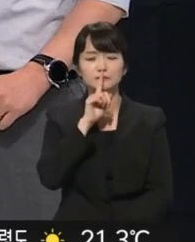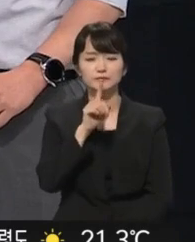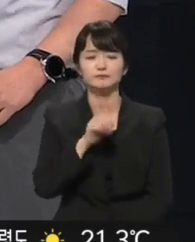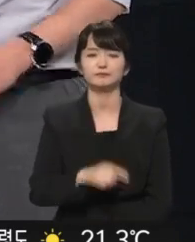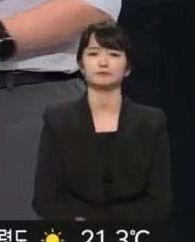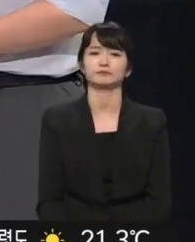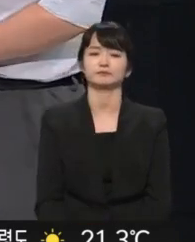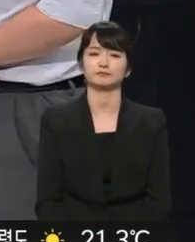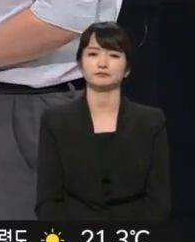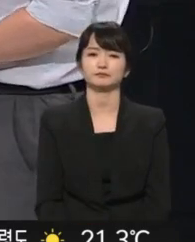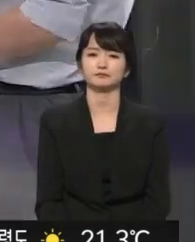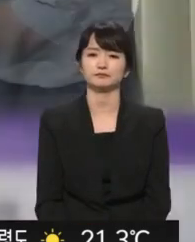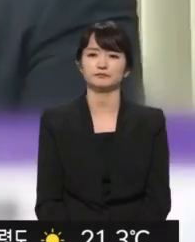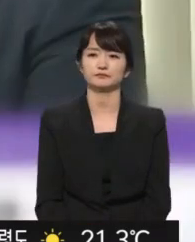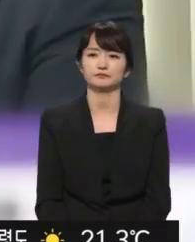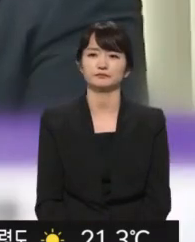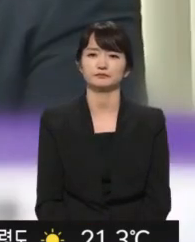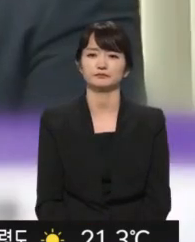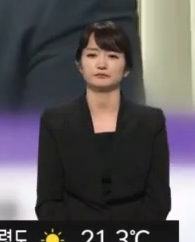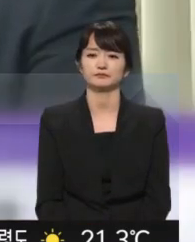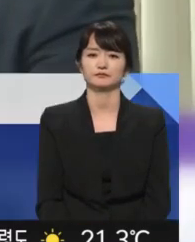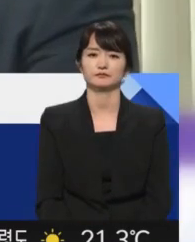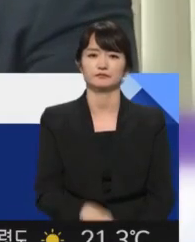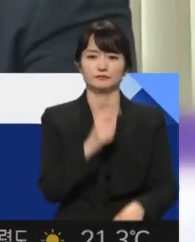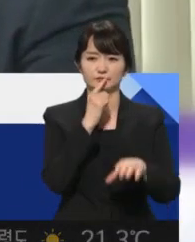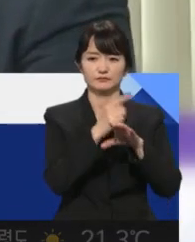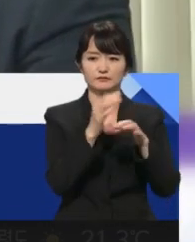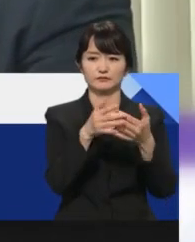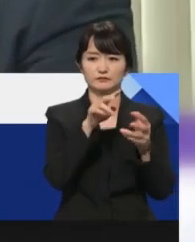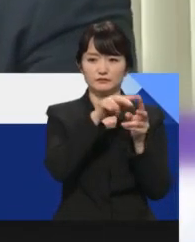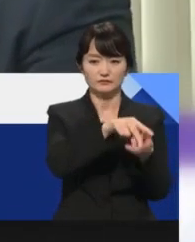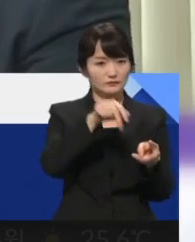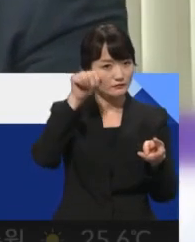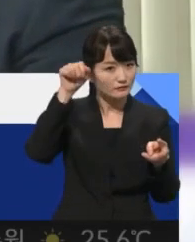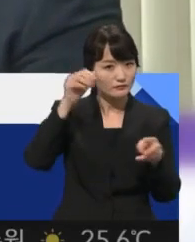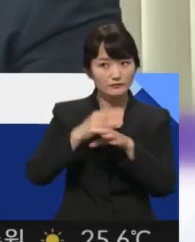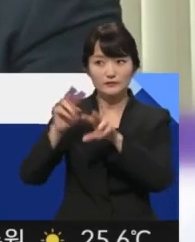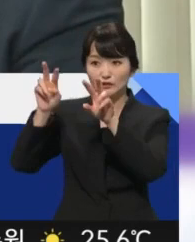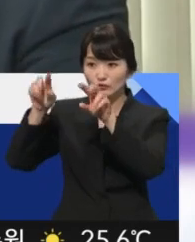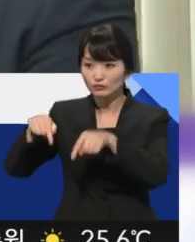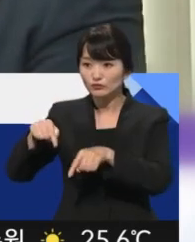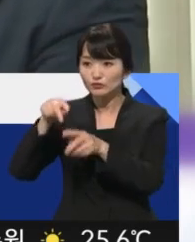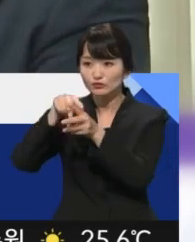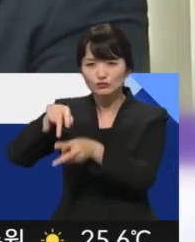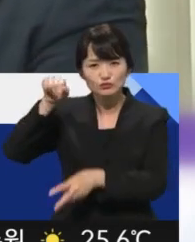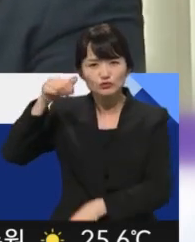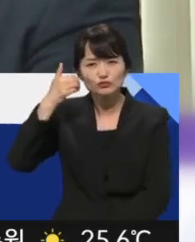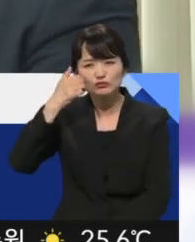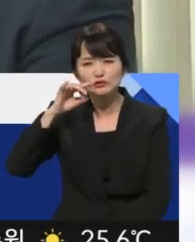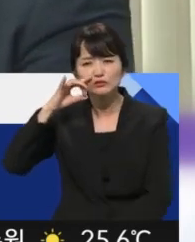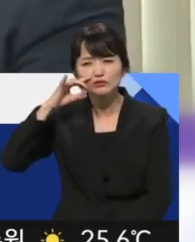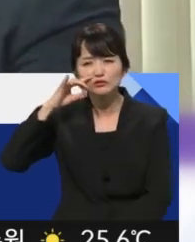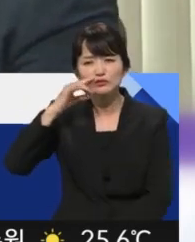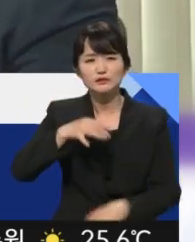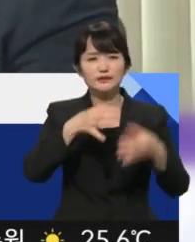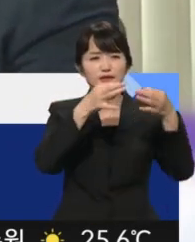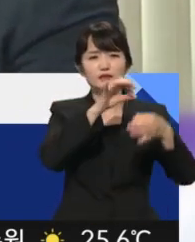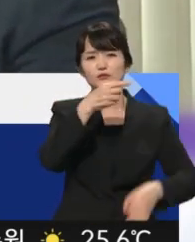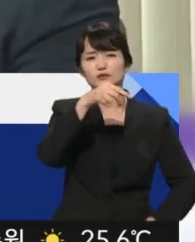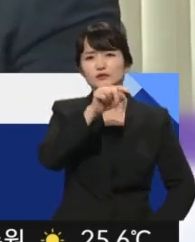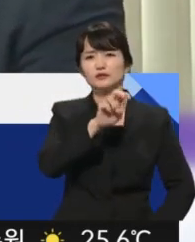되고 있습니다. 민주당 출마자 무소속이 제일 궁금하시죠, 그죠? 네. 이걸 김의겸 의원이 이야기를